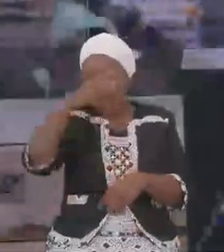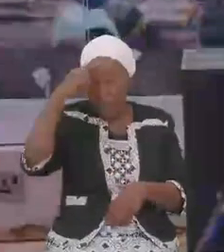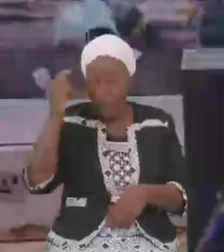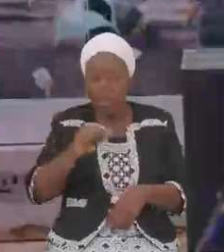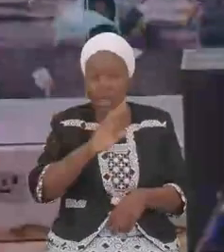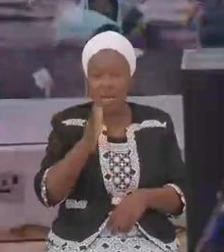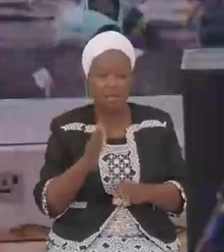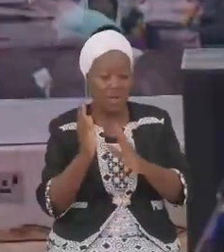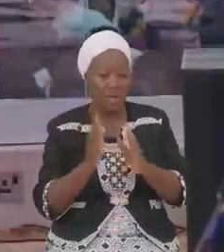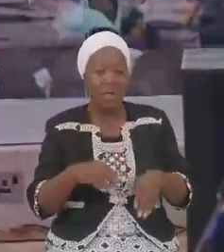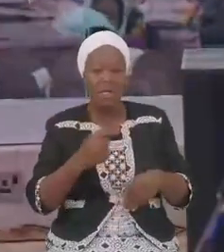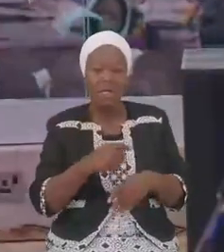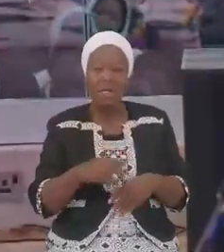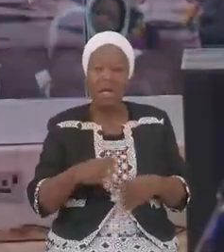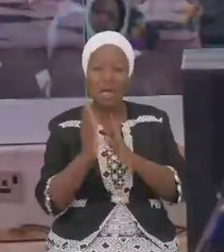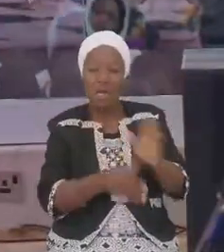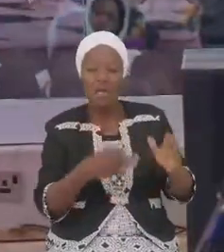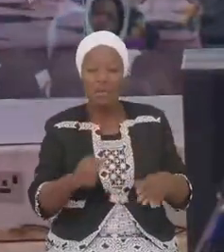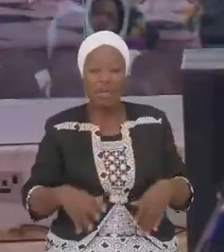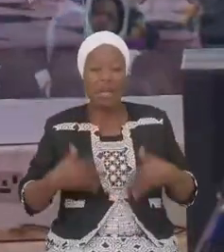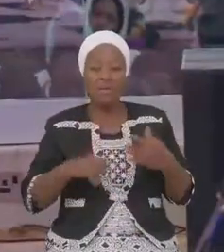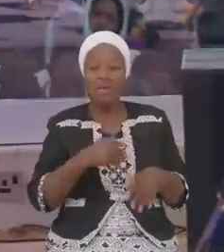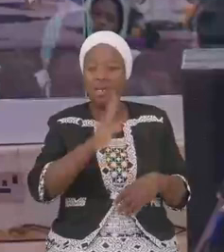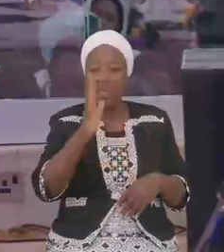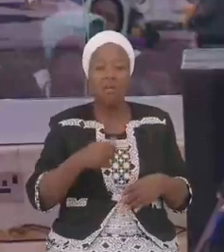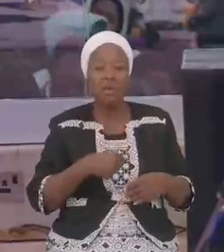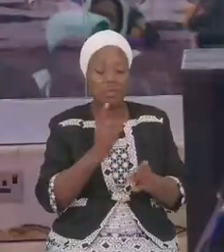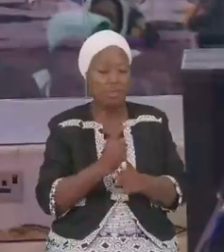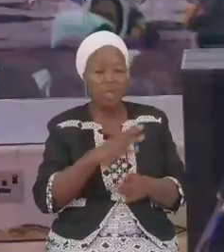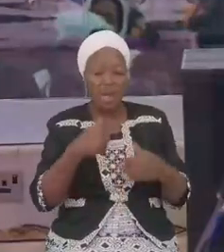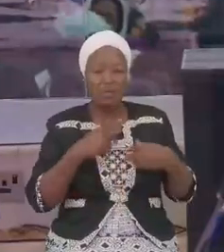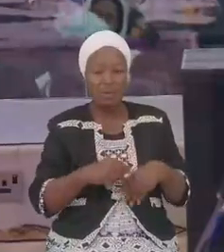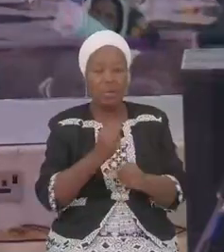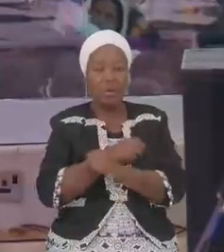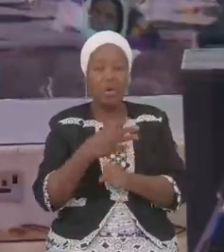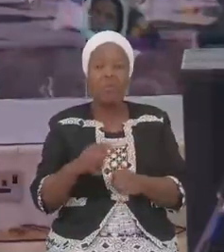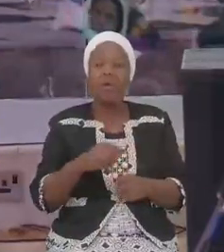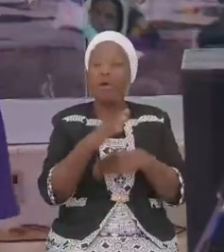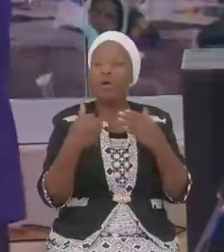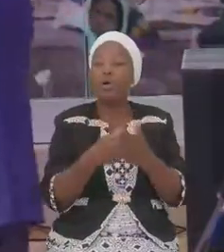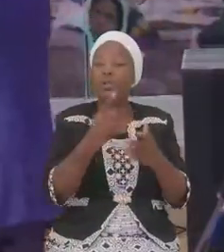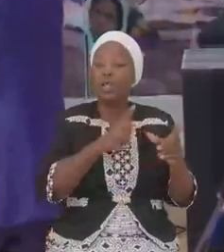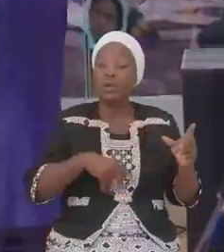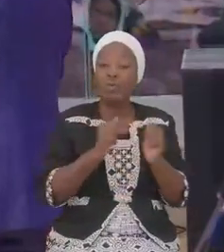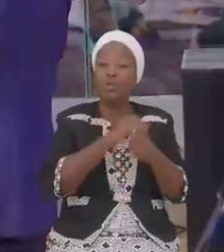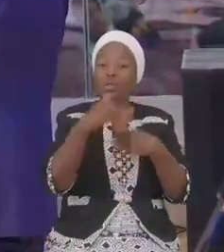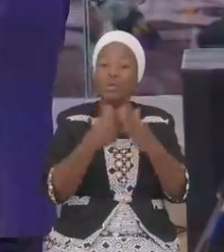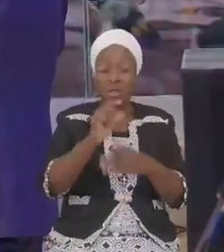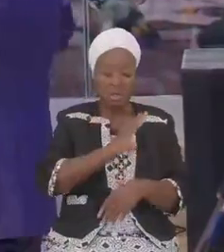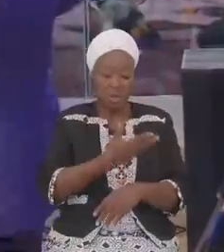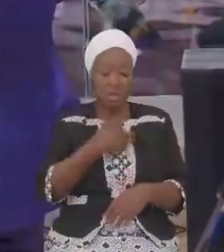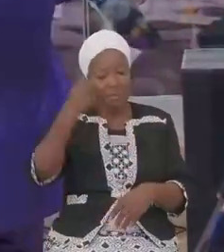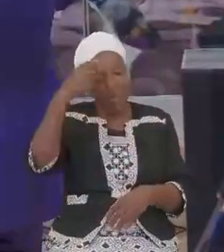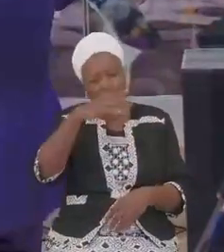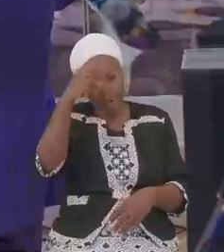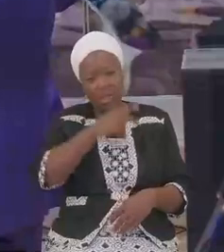mené la vie là. Ils n'avaient pas l'amour pour aimer le Seigneur de tout leur cœur, de toute leur âme, de tout leur esprit. Parce que l'amour n'est pas... Parce que la loi n'était